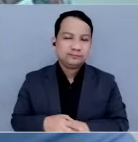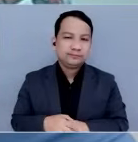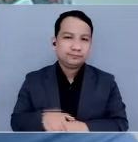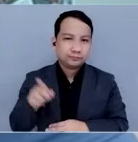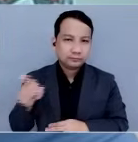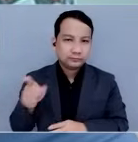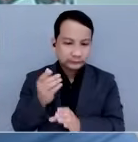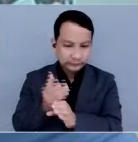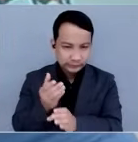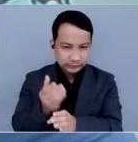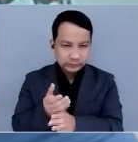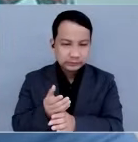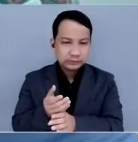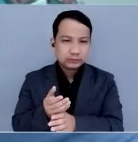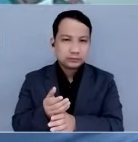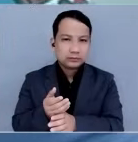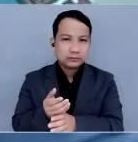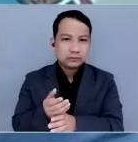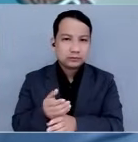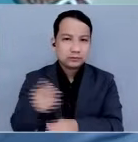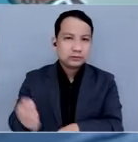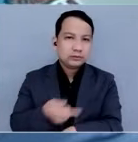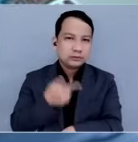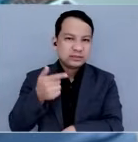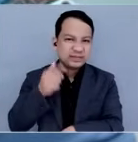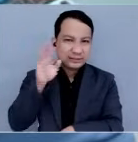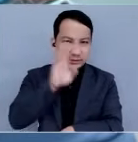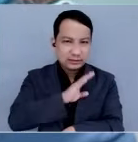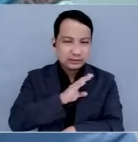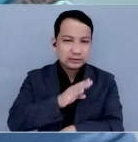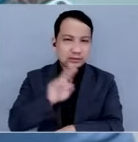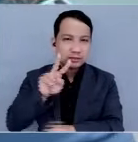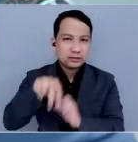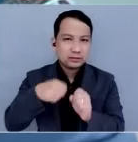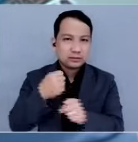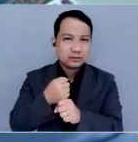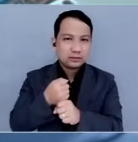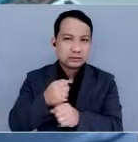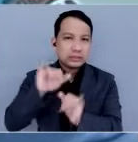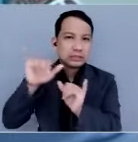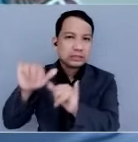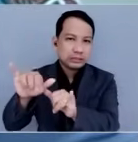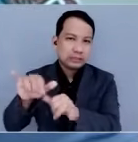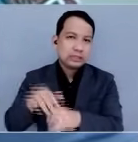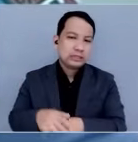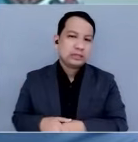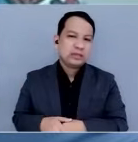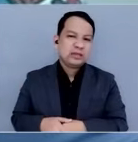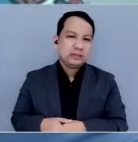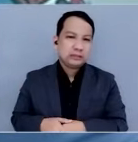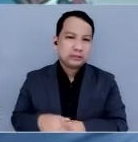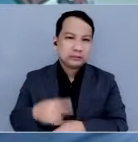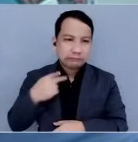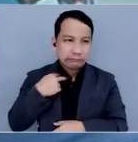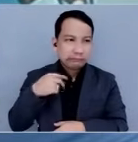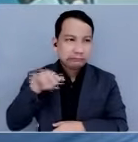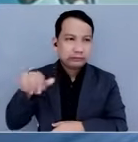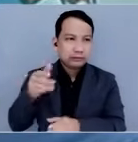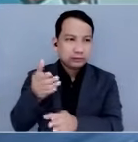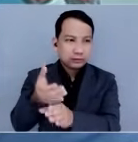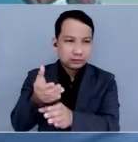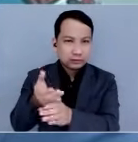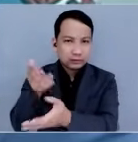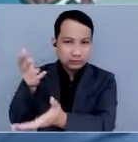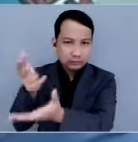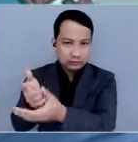is matagal nang sira. 2 years na siyang naka-stuck doon. Tapos